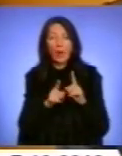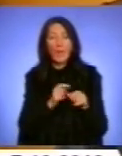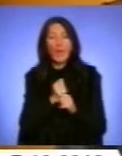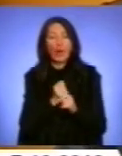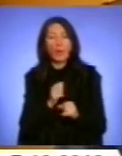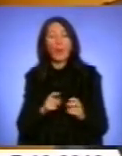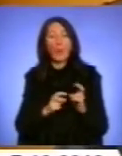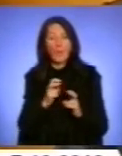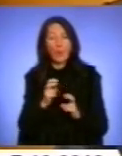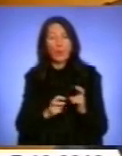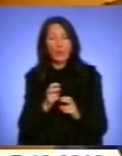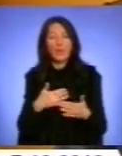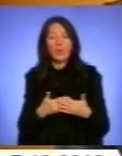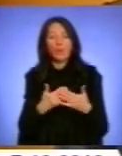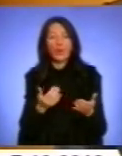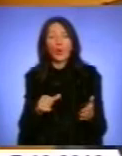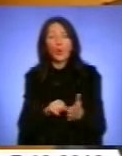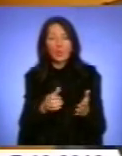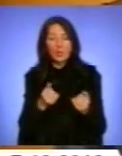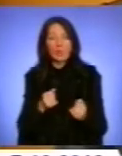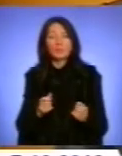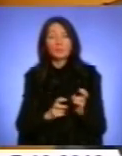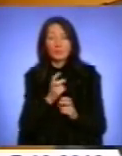Тому активну участь прийняли підприємства даного